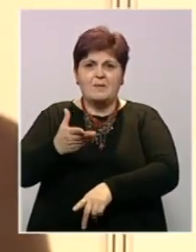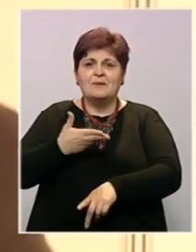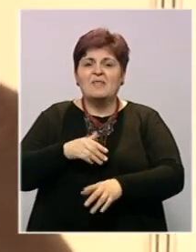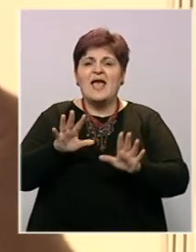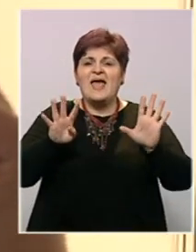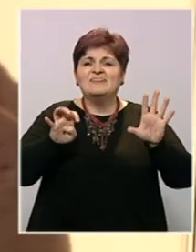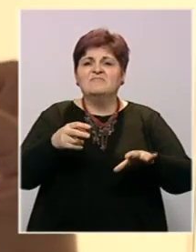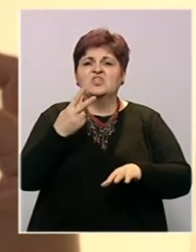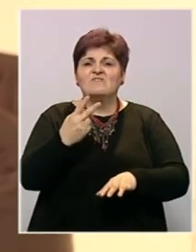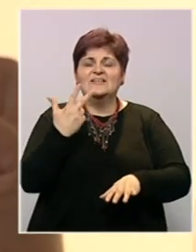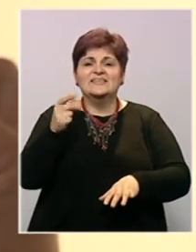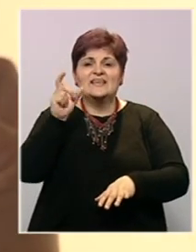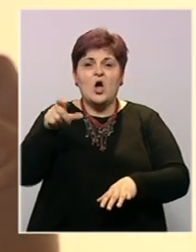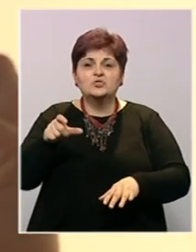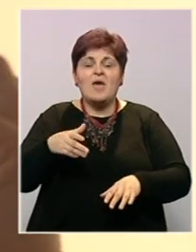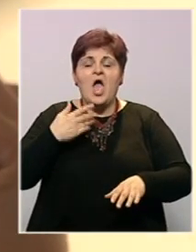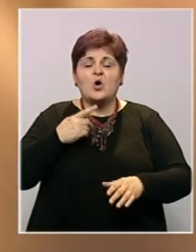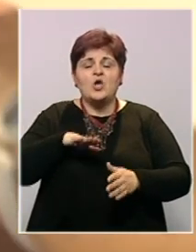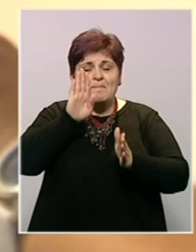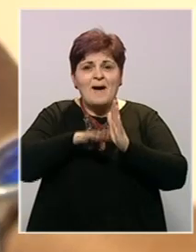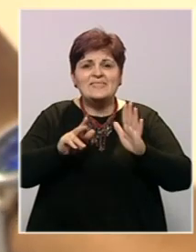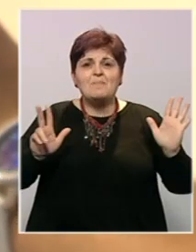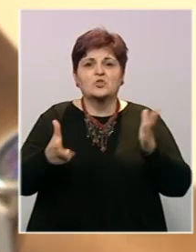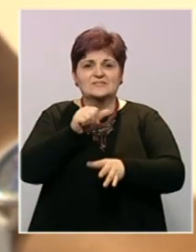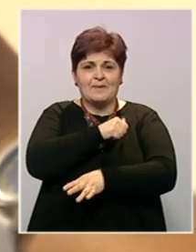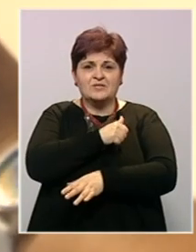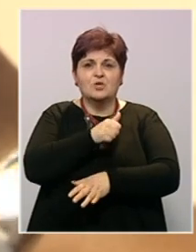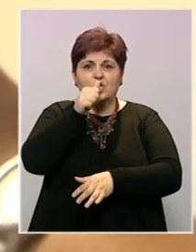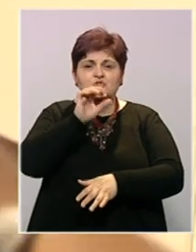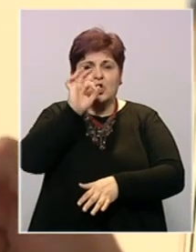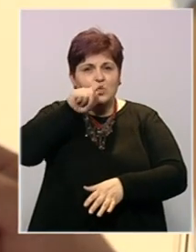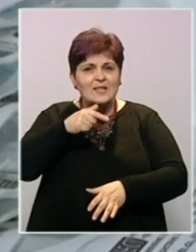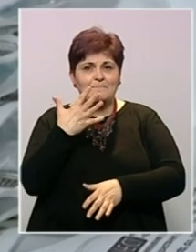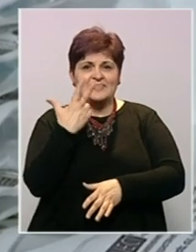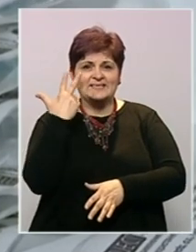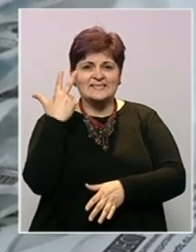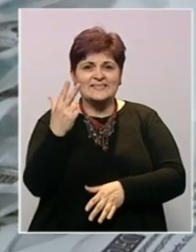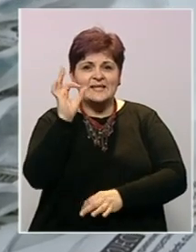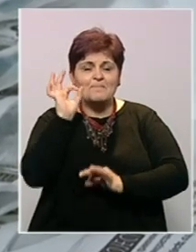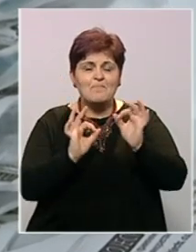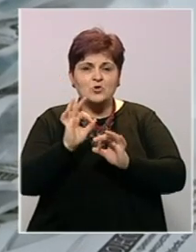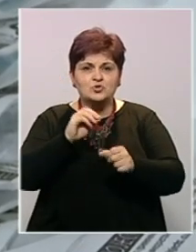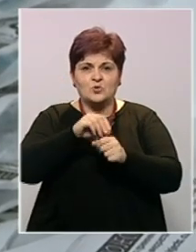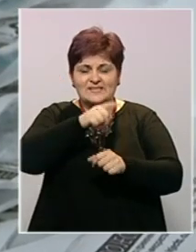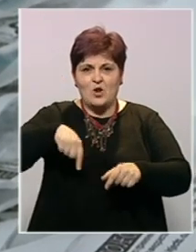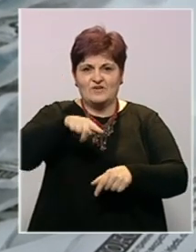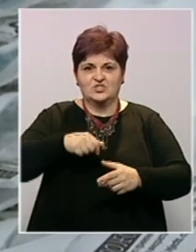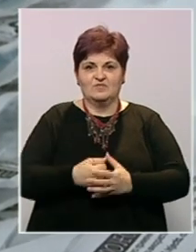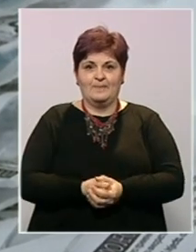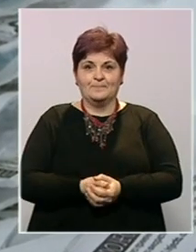i 923 osobe mlađe od 18 godina, što čini 0,53% stanovništva.